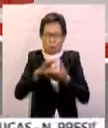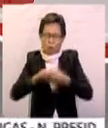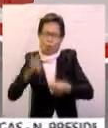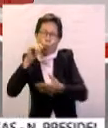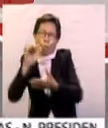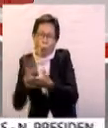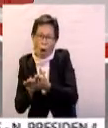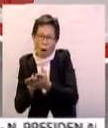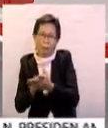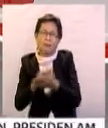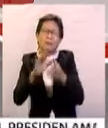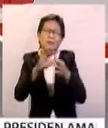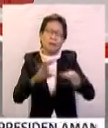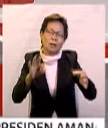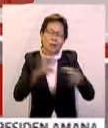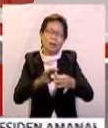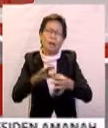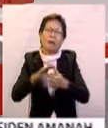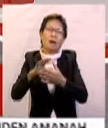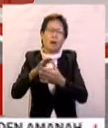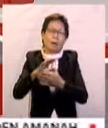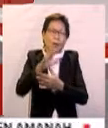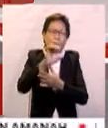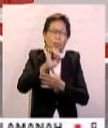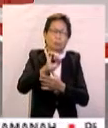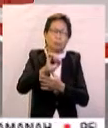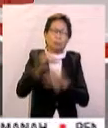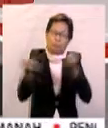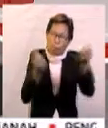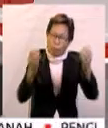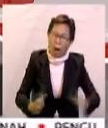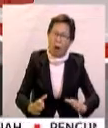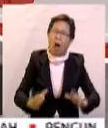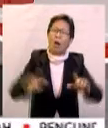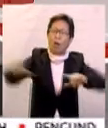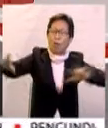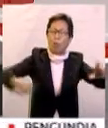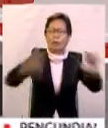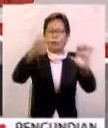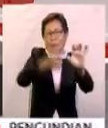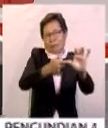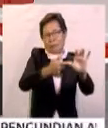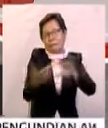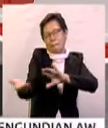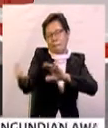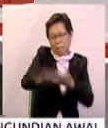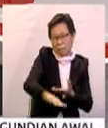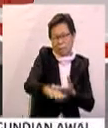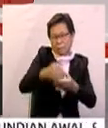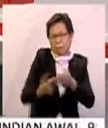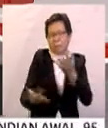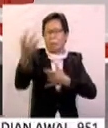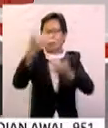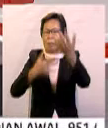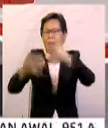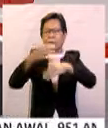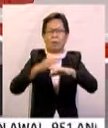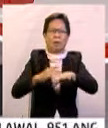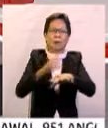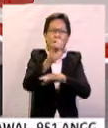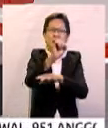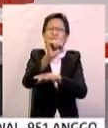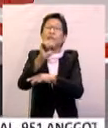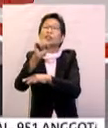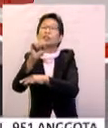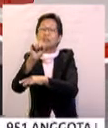isteri aliraham Mohammad suhami khamis pemandu Lori tangki minyak diesel yang maut dalam kebakaran l slim River